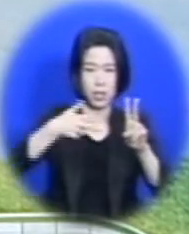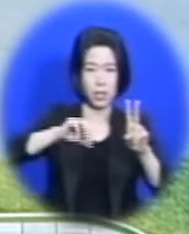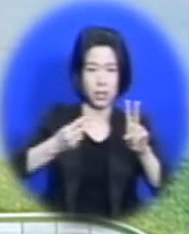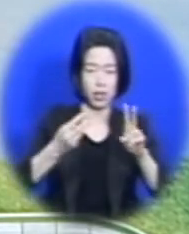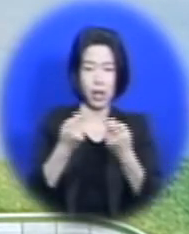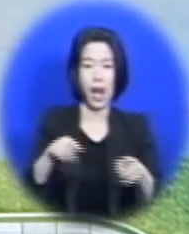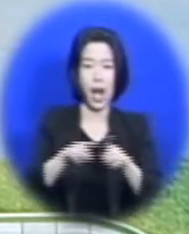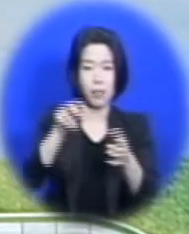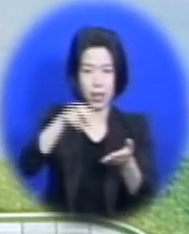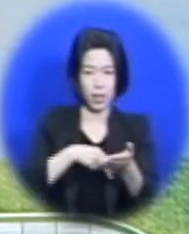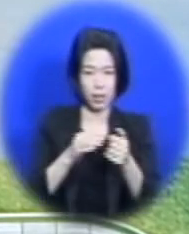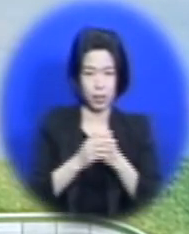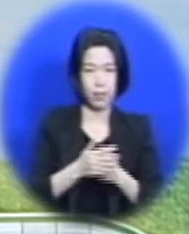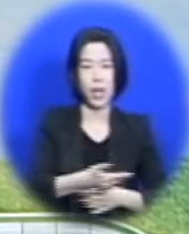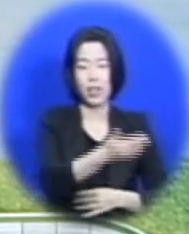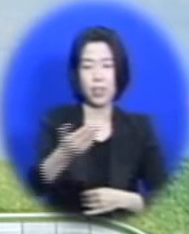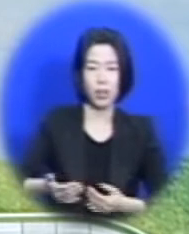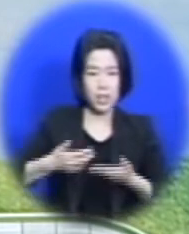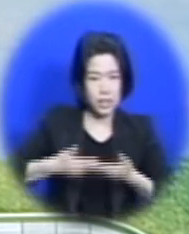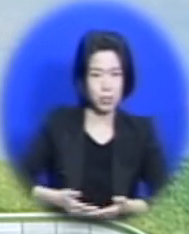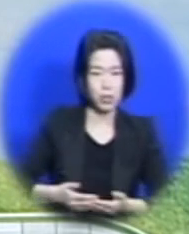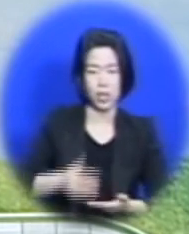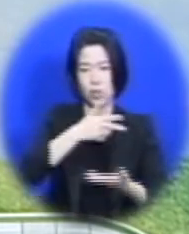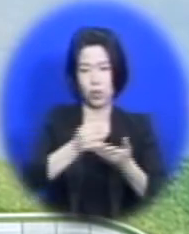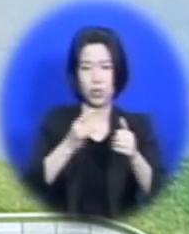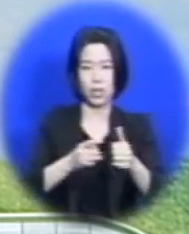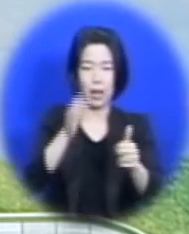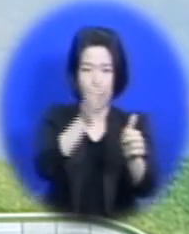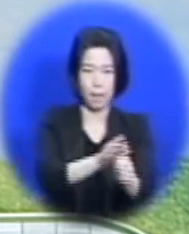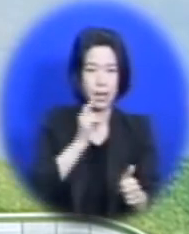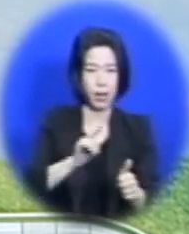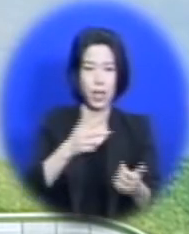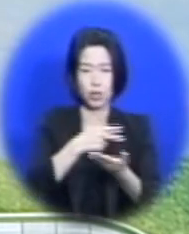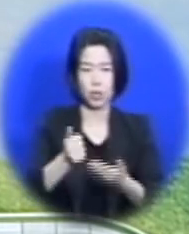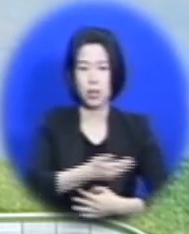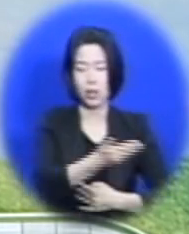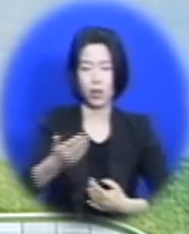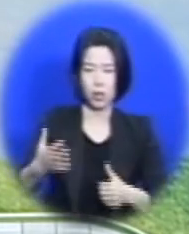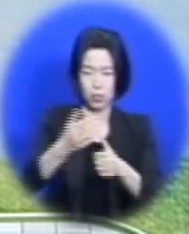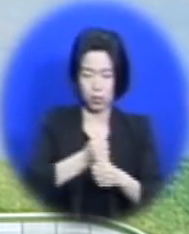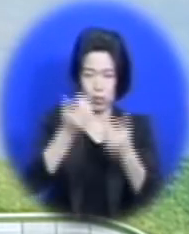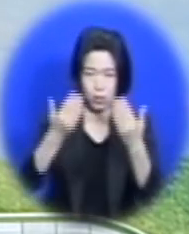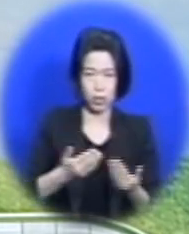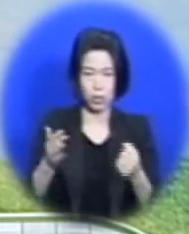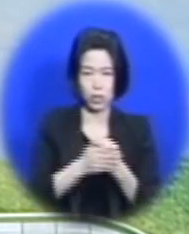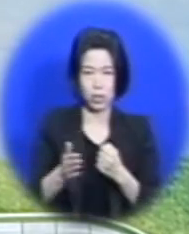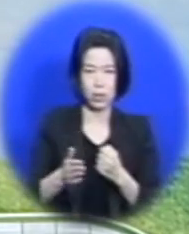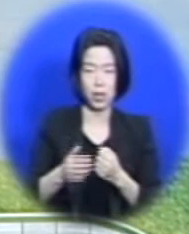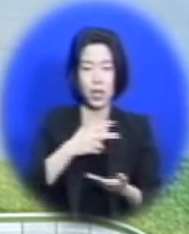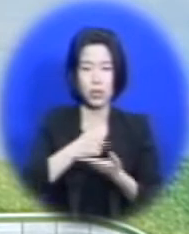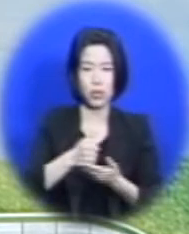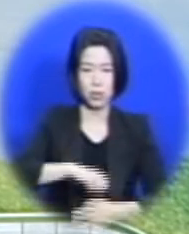우리 같이 읽으십시다. 너희 짐을 주님께 맡겨라. 주님이 너희를 붙들어 주실 것이니 주님은